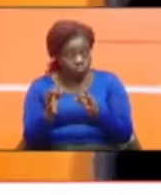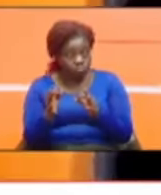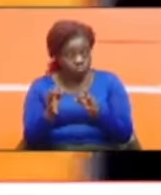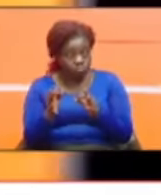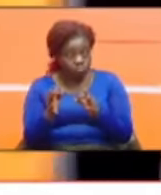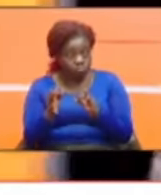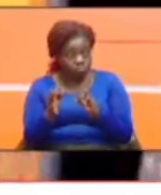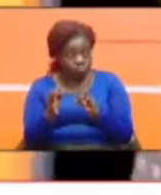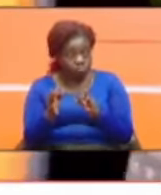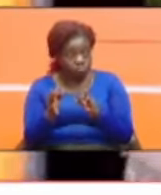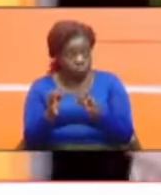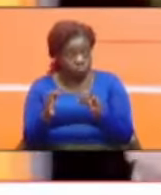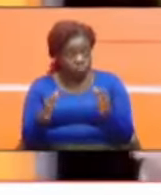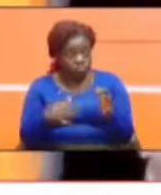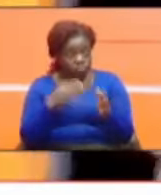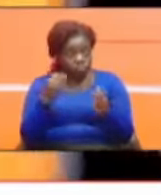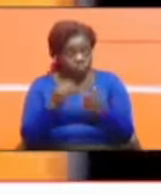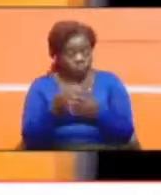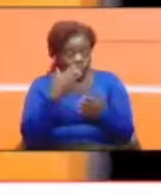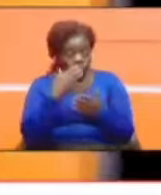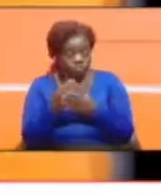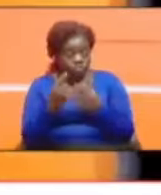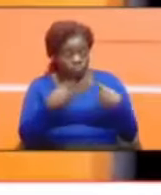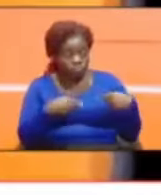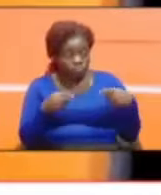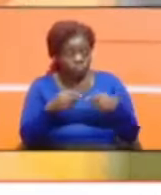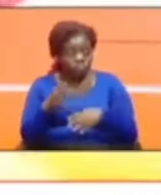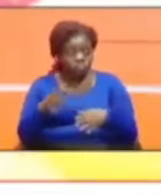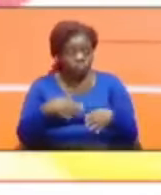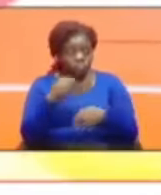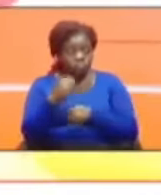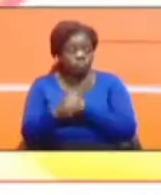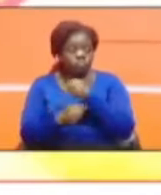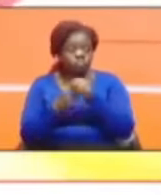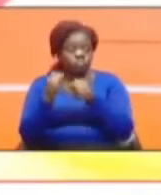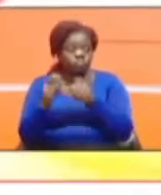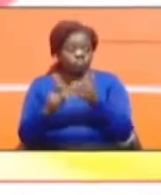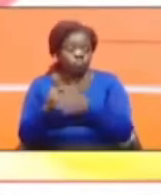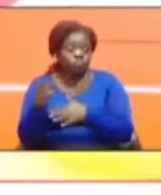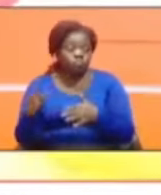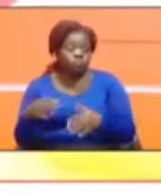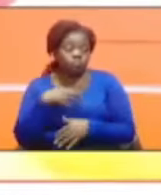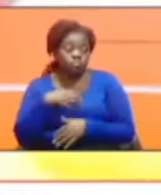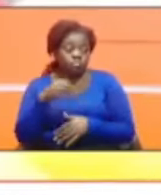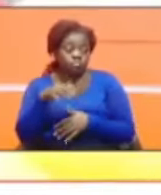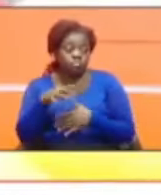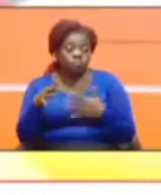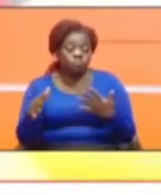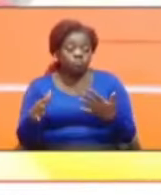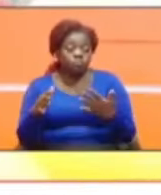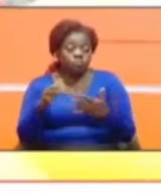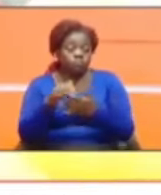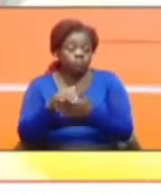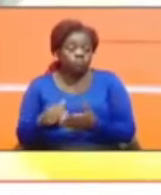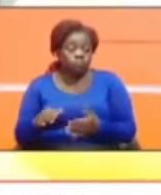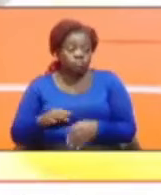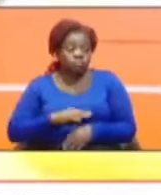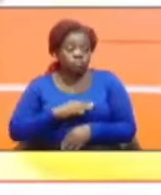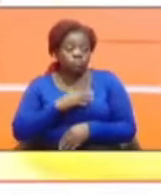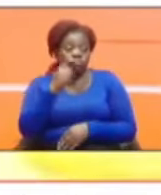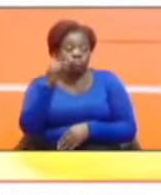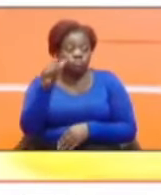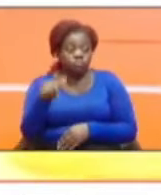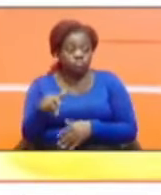niko bali kwandi bade kyo kuliko kyange mutima mulungi ne myaka janga ino jitasubira obusungu babba butwalide muno omwana wabo we myaka 17